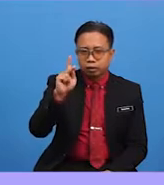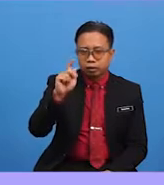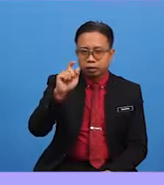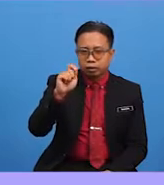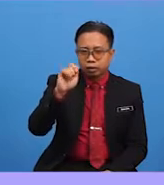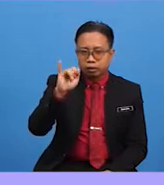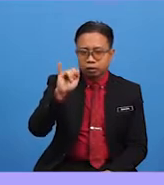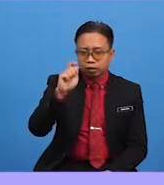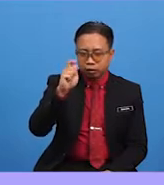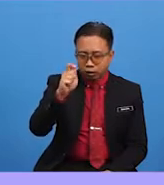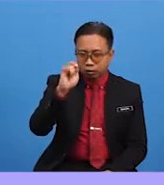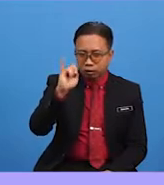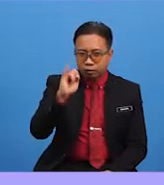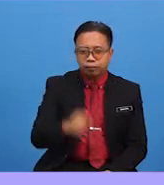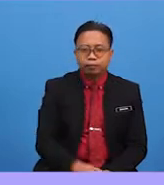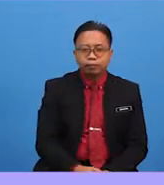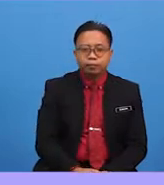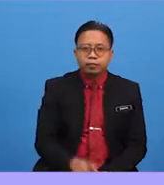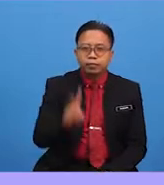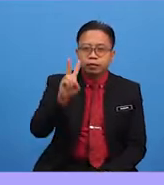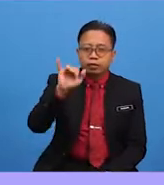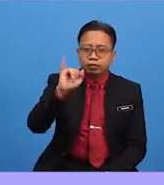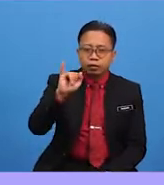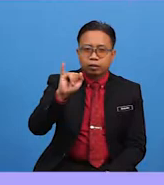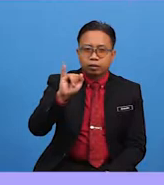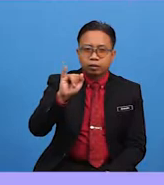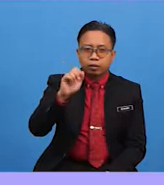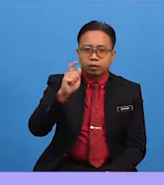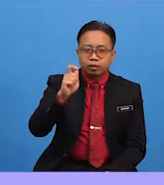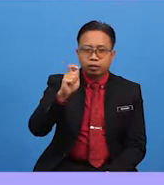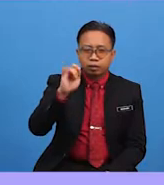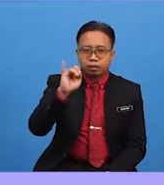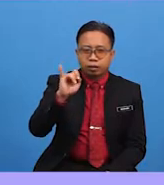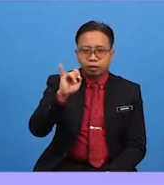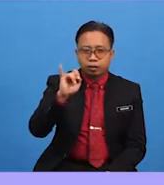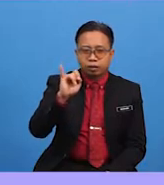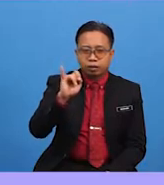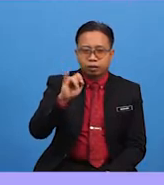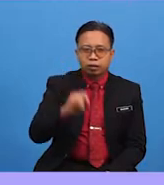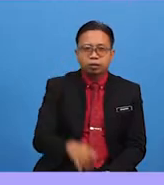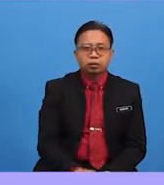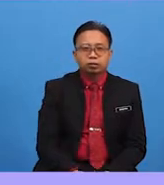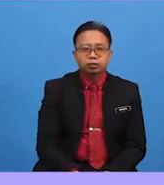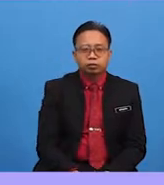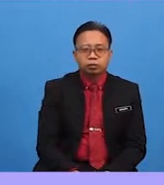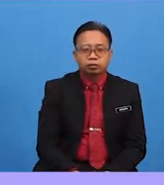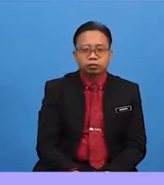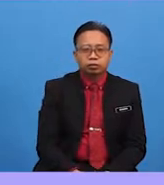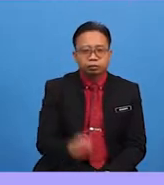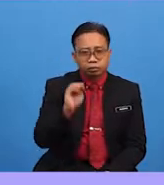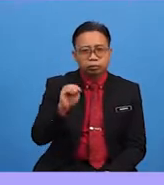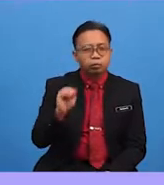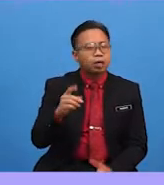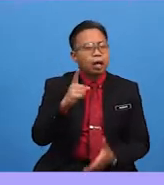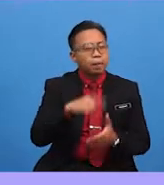ti. Vi, ti, ak, ti.